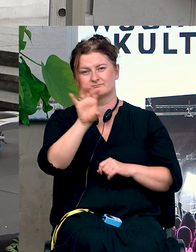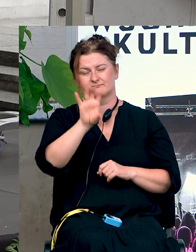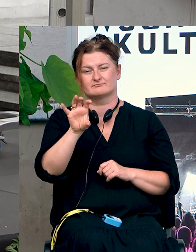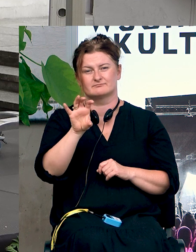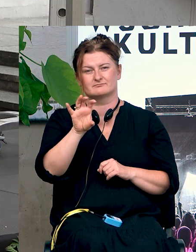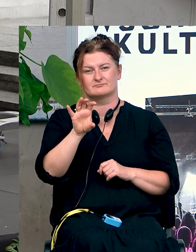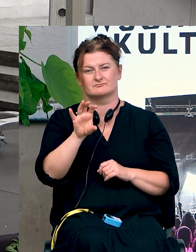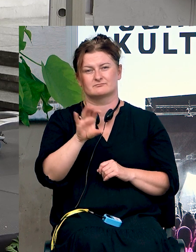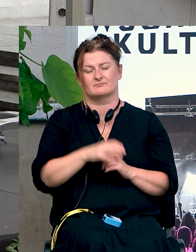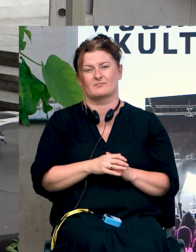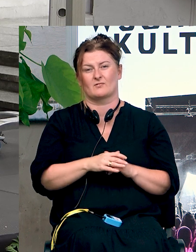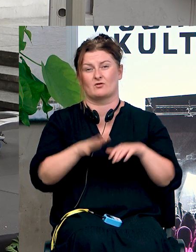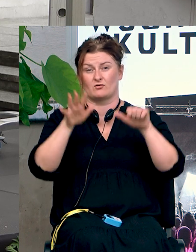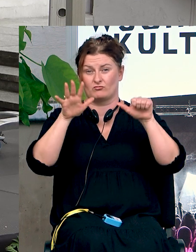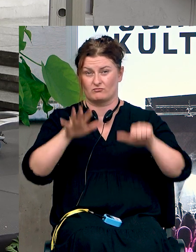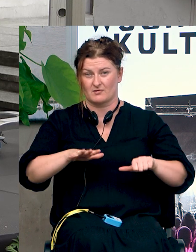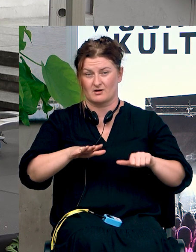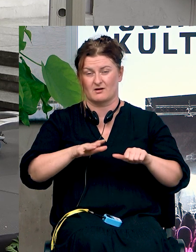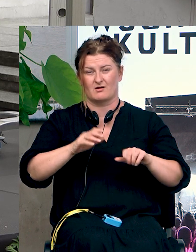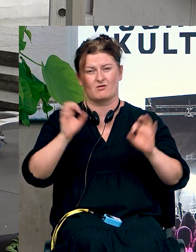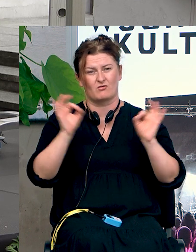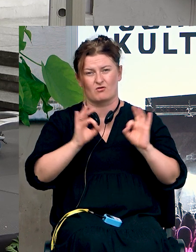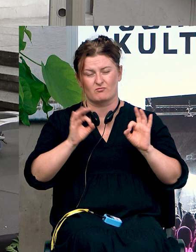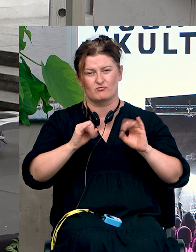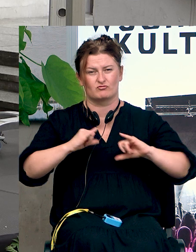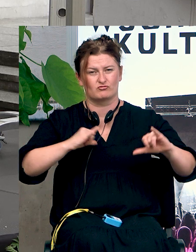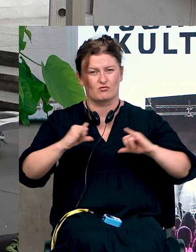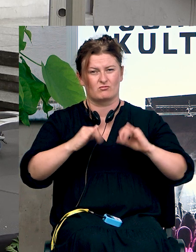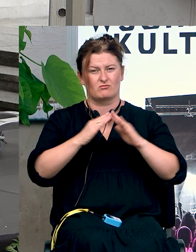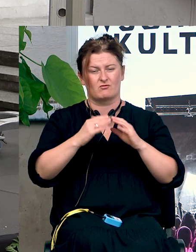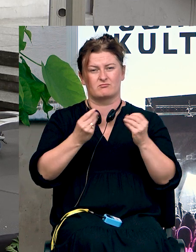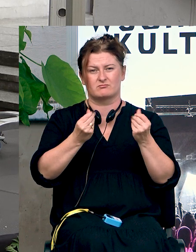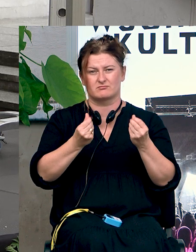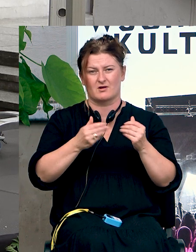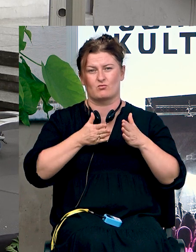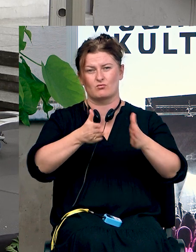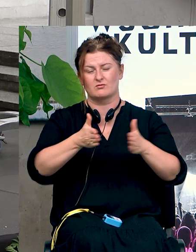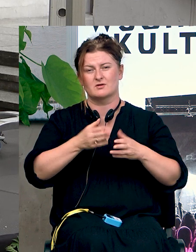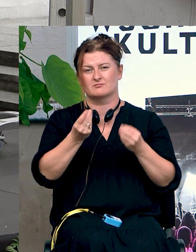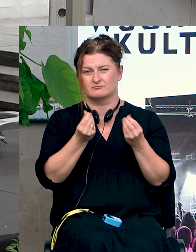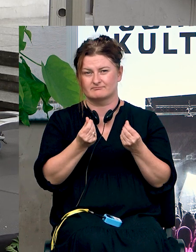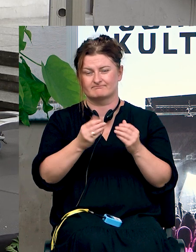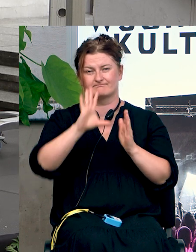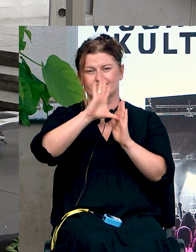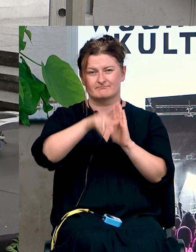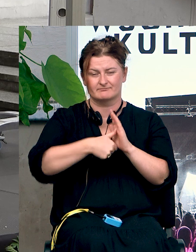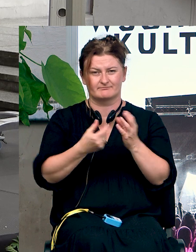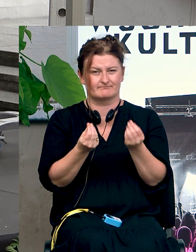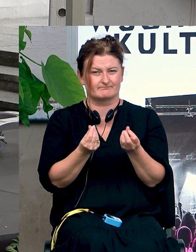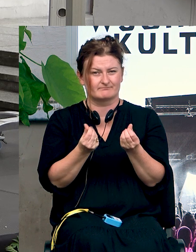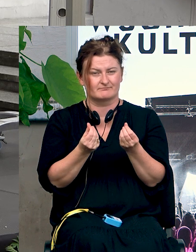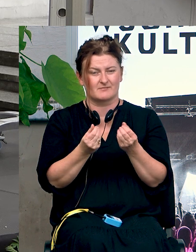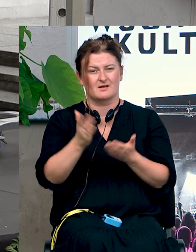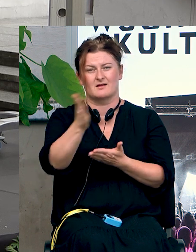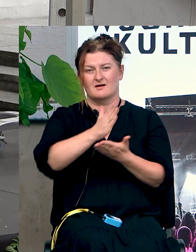szóstym miesiącu fatalnych rządów w domu pieniądza, na ulicach pieniądza, w mieście pieniądza,